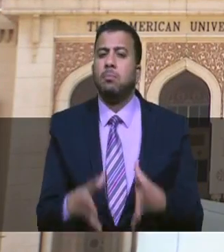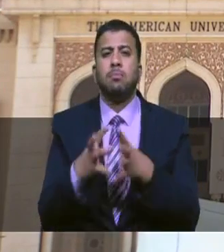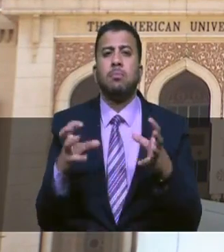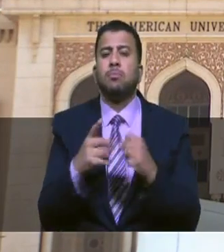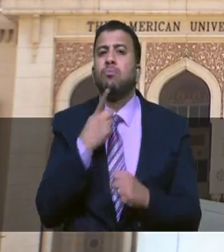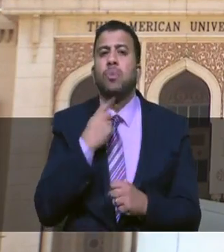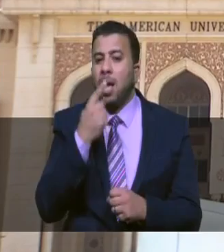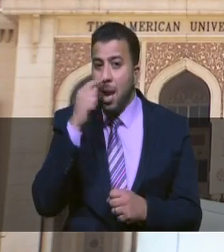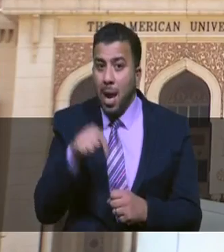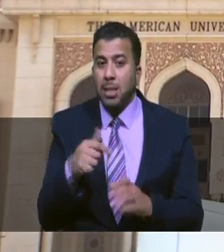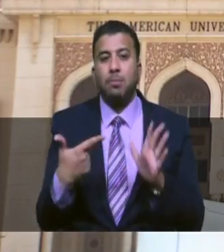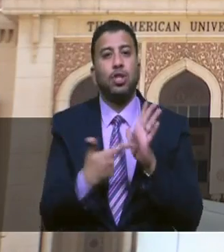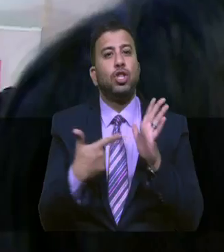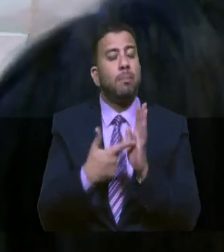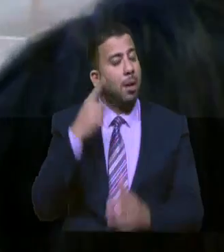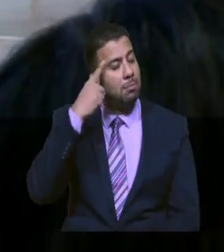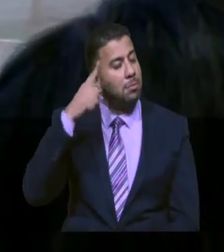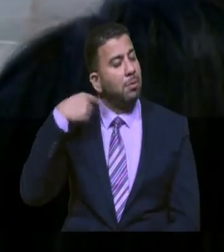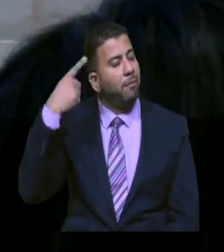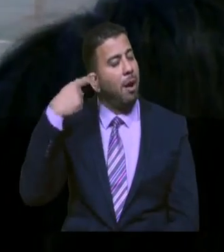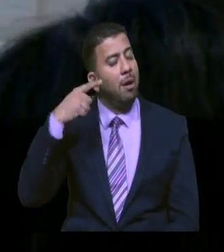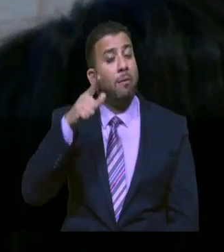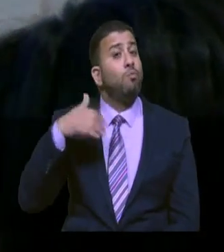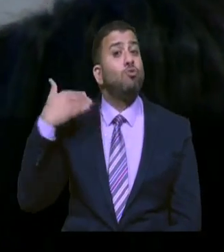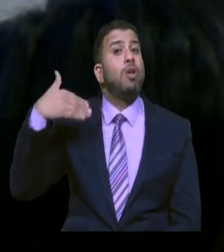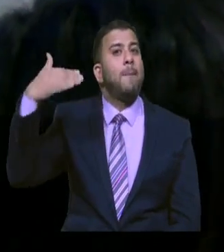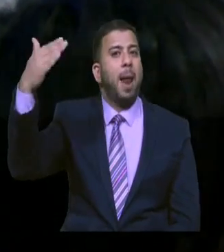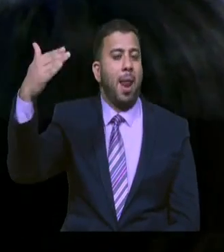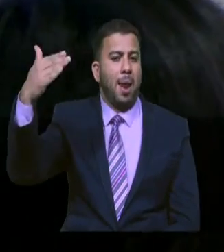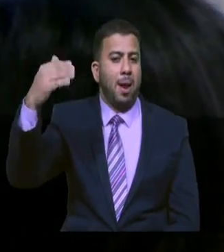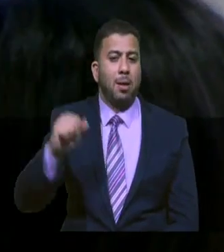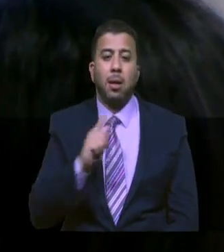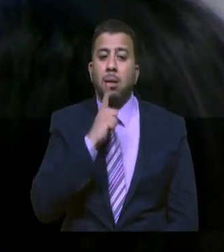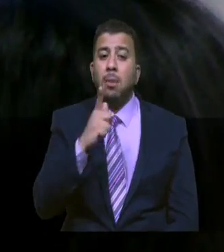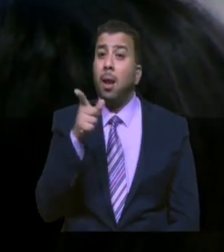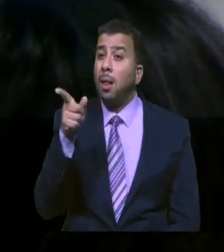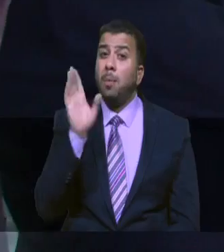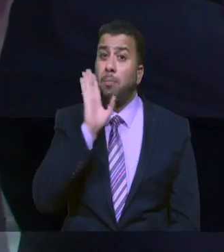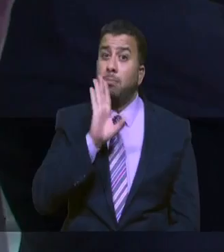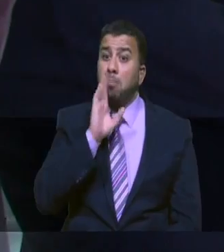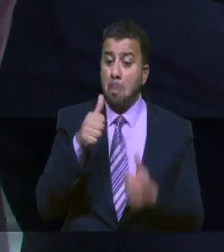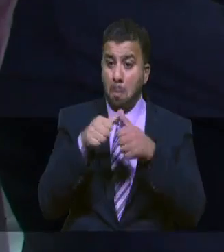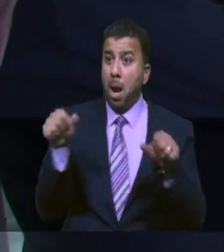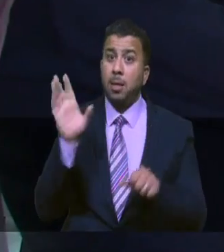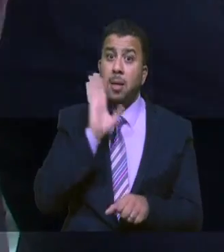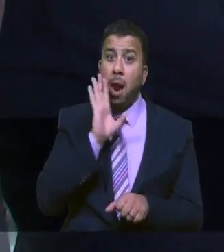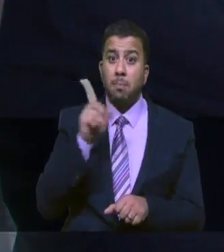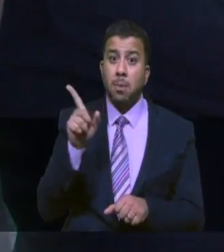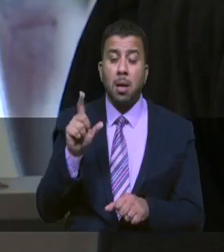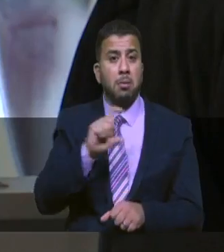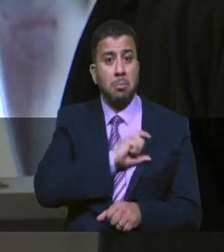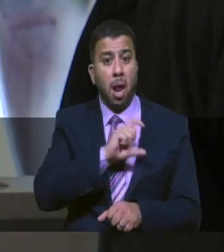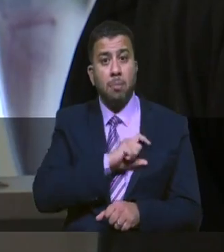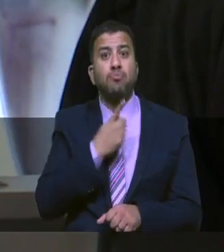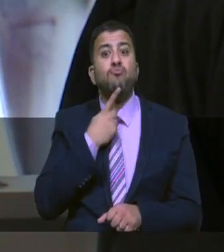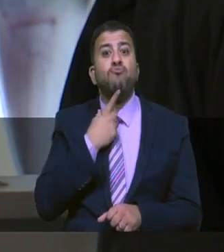الأشياء التي يجب على الجامعة أن تفكر بها مستقبلا. ويعد هذا المحفل التعليمي فرصة للطلبة